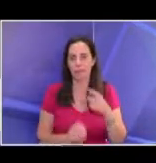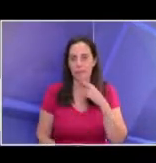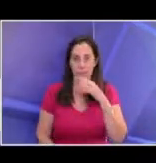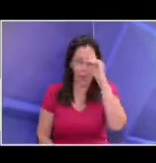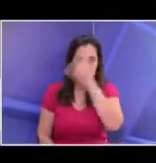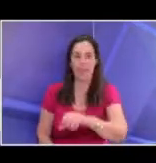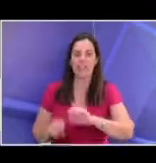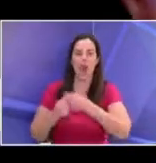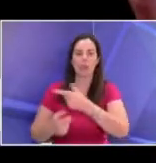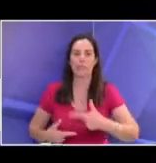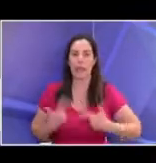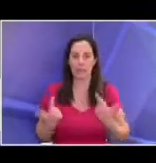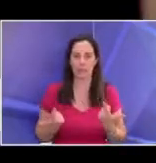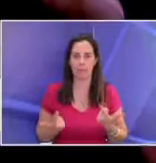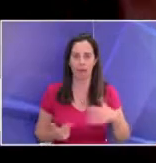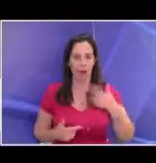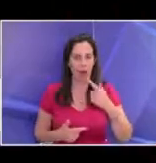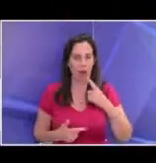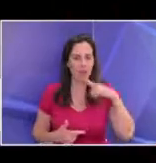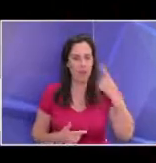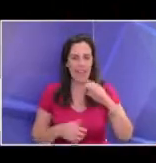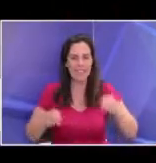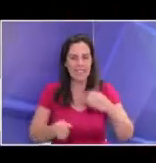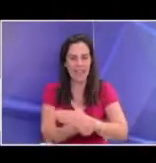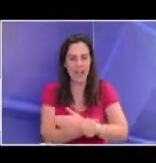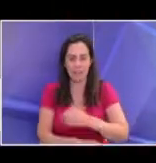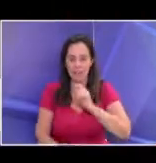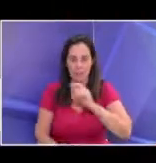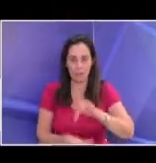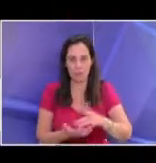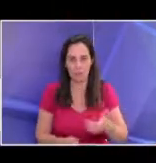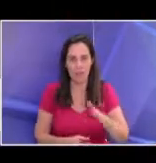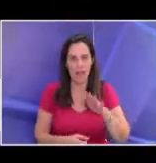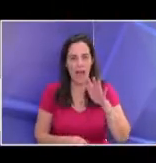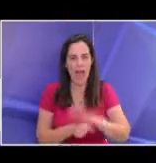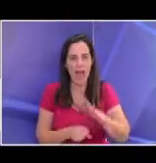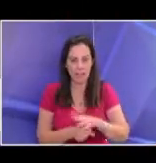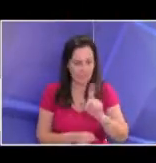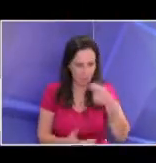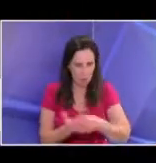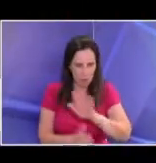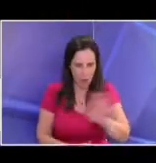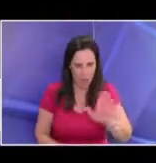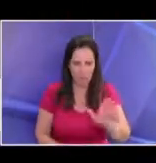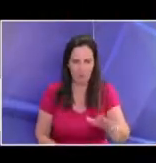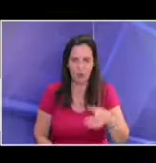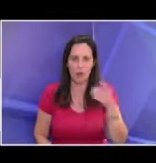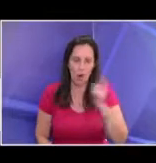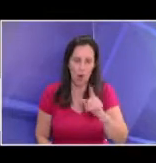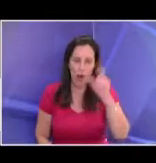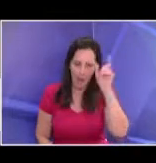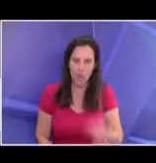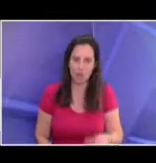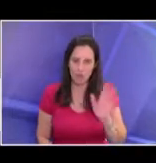עוד שנה קצב כבר התראיין בכל מקום, וכאילו באמת, אנשים סדרתיים לא משלמים פה על הפשעים שלהם, בטח ובטח שלא